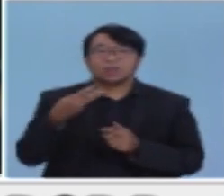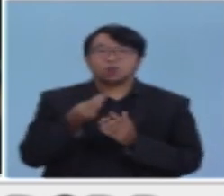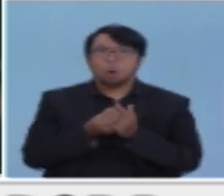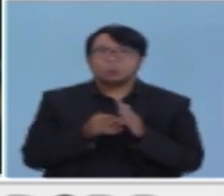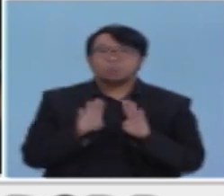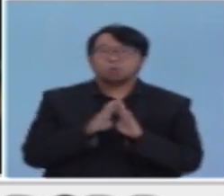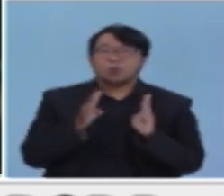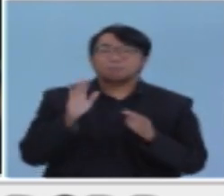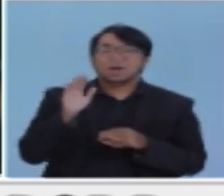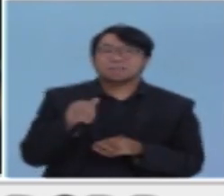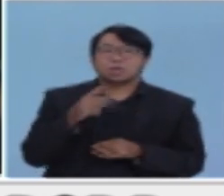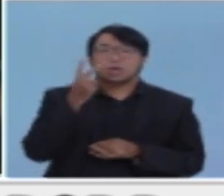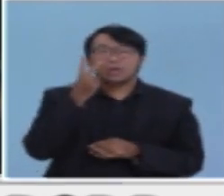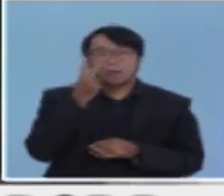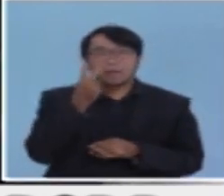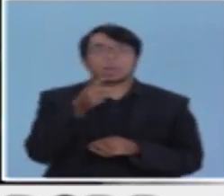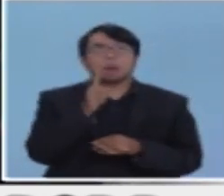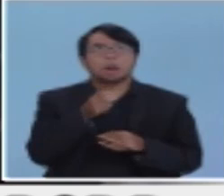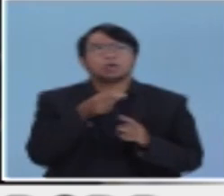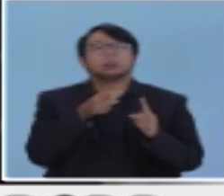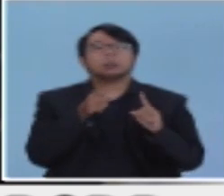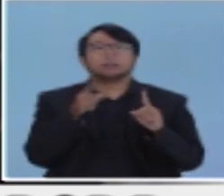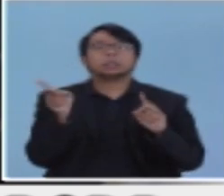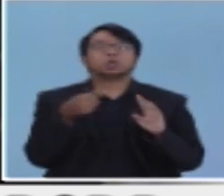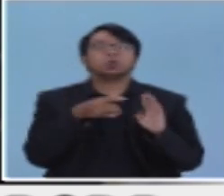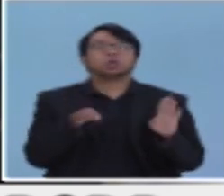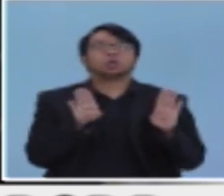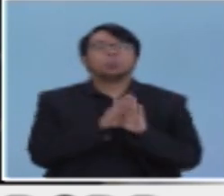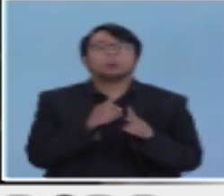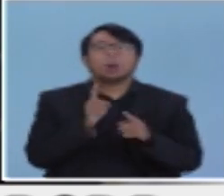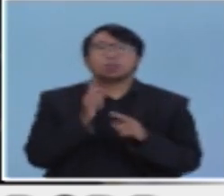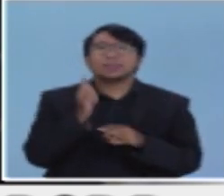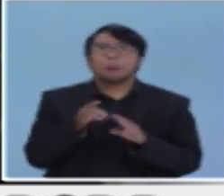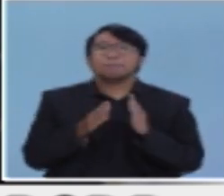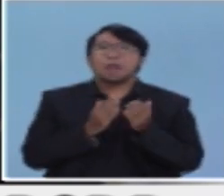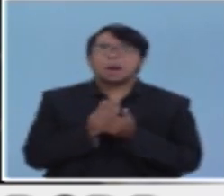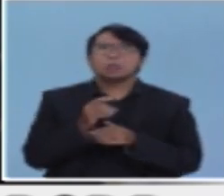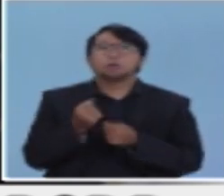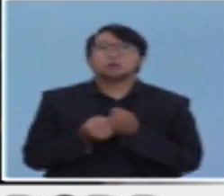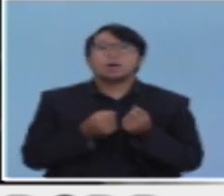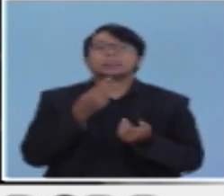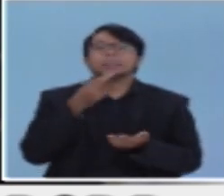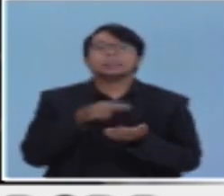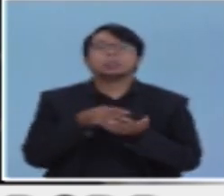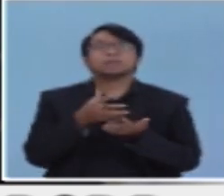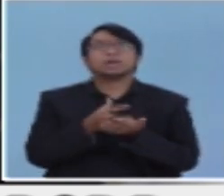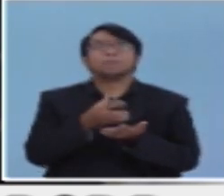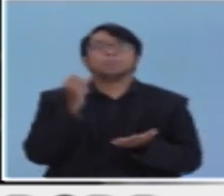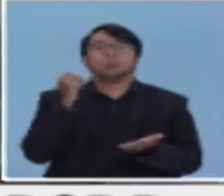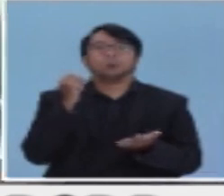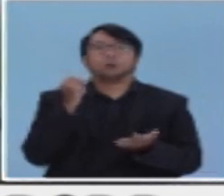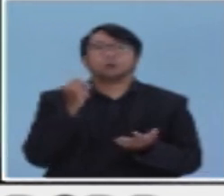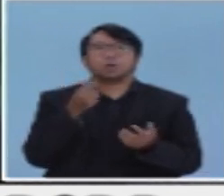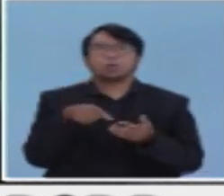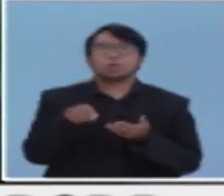tutup dan kalau masih membandel, izin usahanya akan kita cabut. Kemudian di lapangan, apabila ada pelanggaran tidak